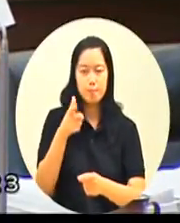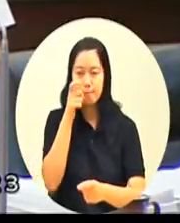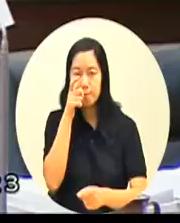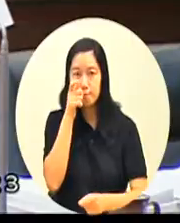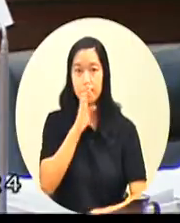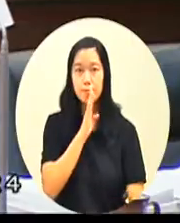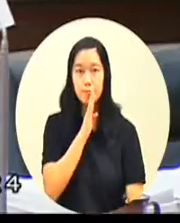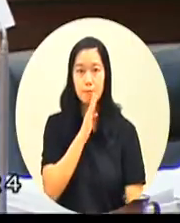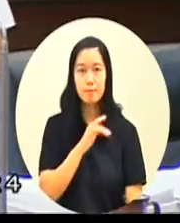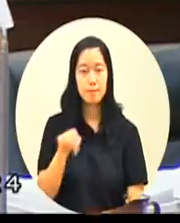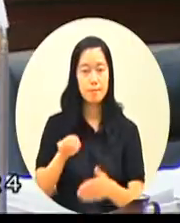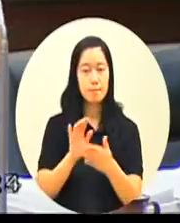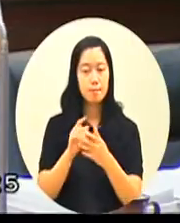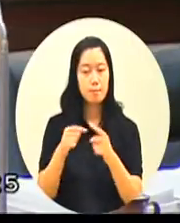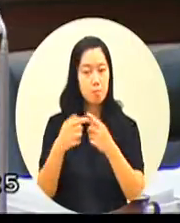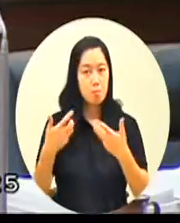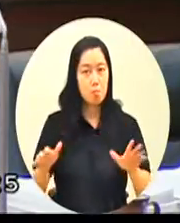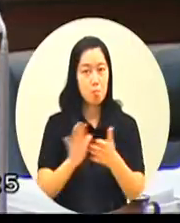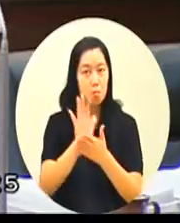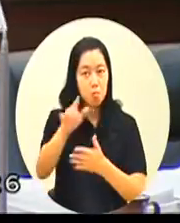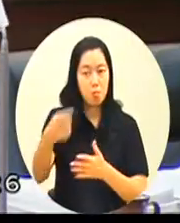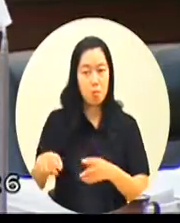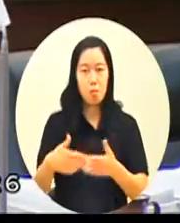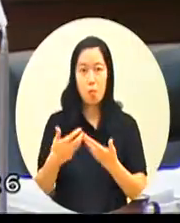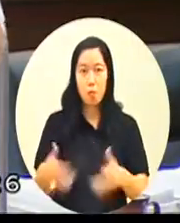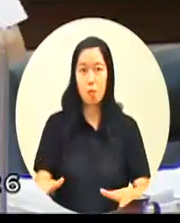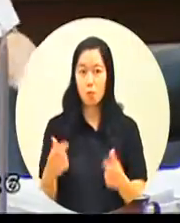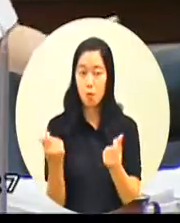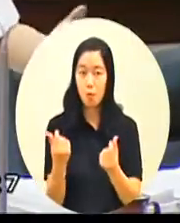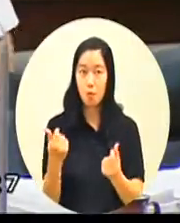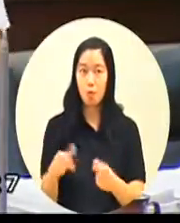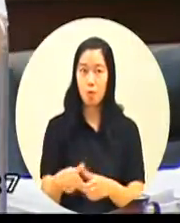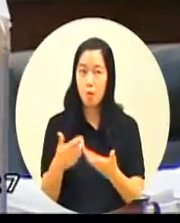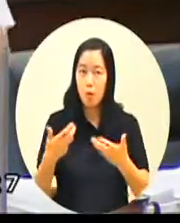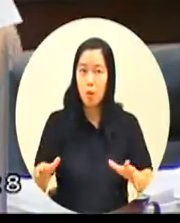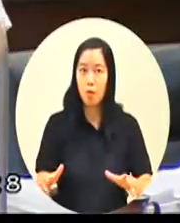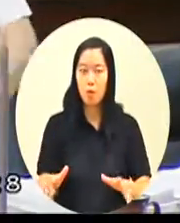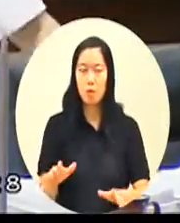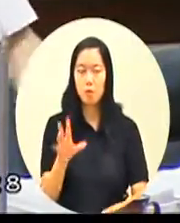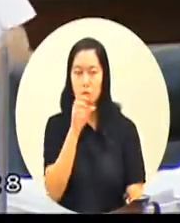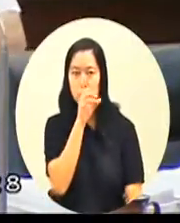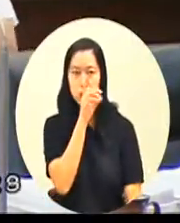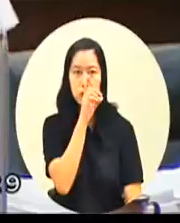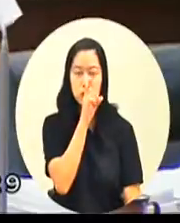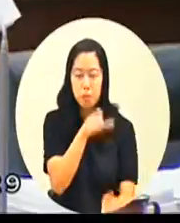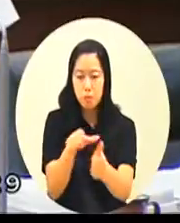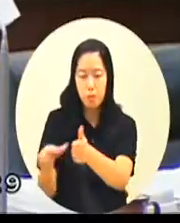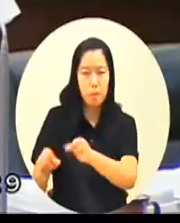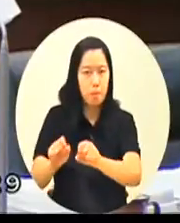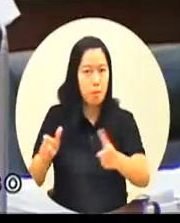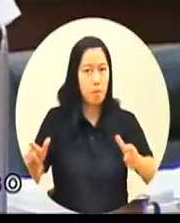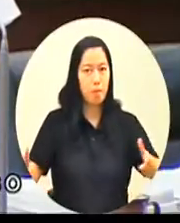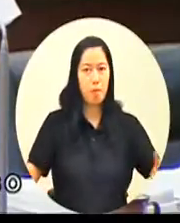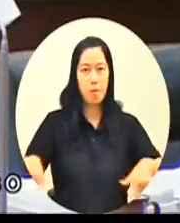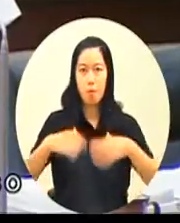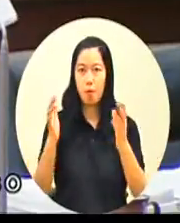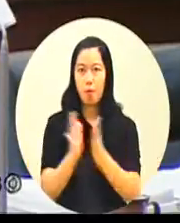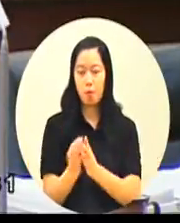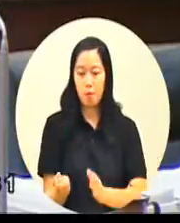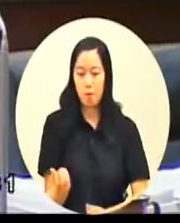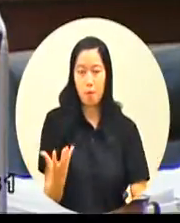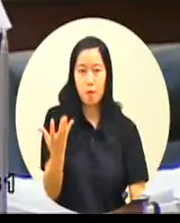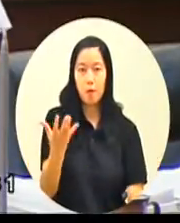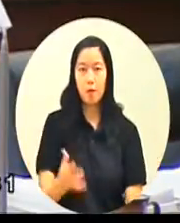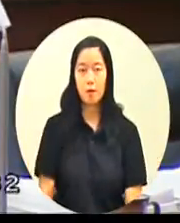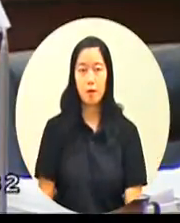未来很多人的需要他会去越来越多的询问，包括很多不同奇奇怪怪的个案都会跑出来，那当然那